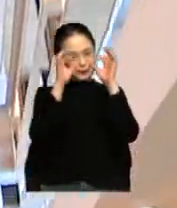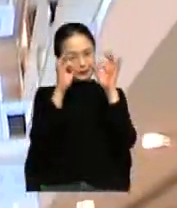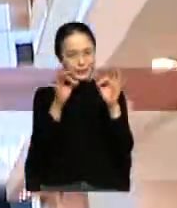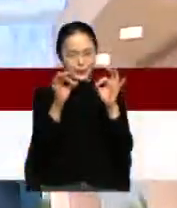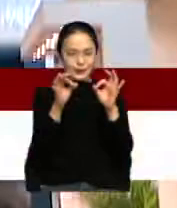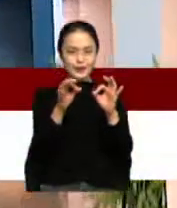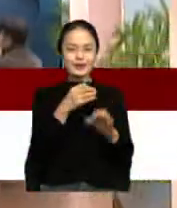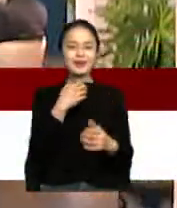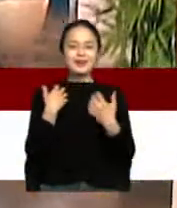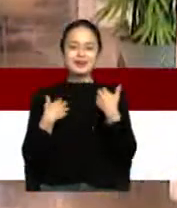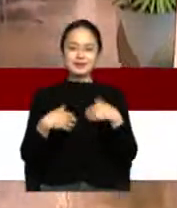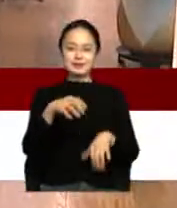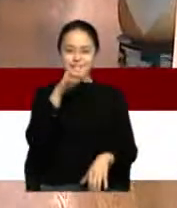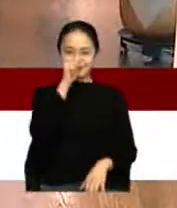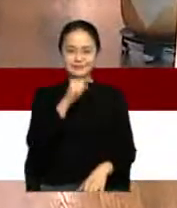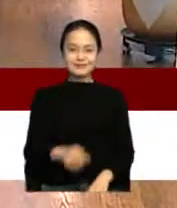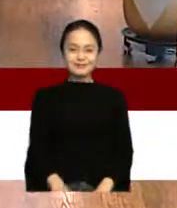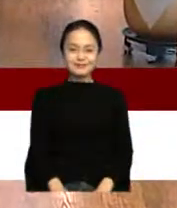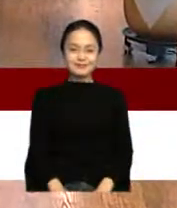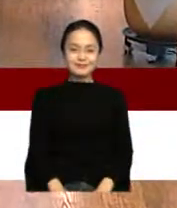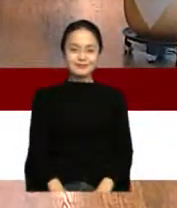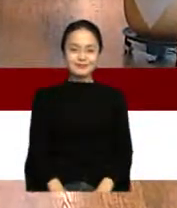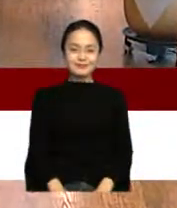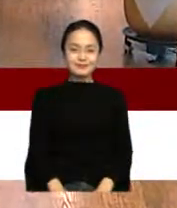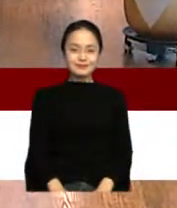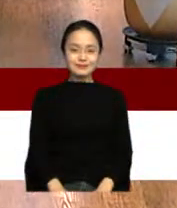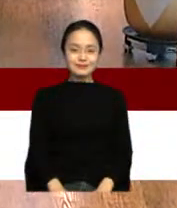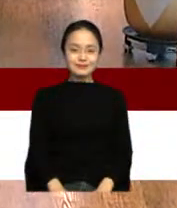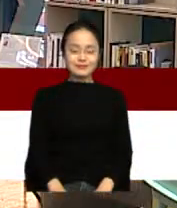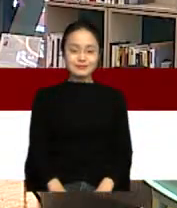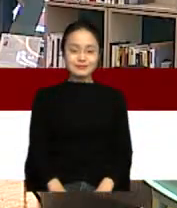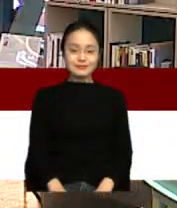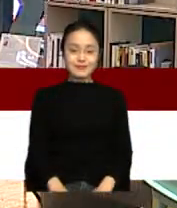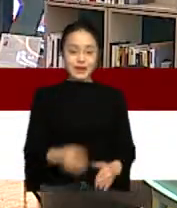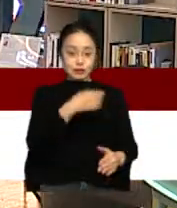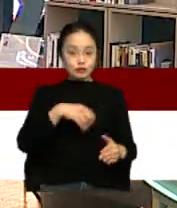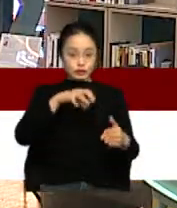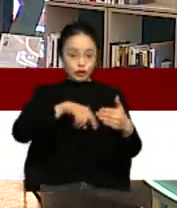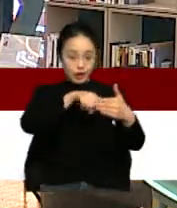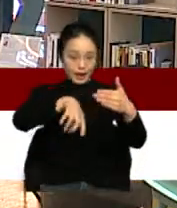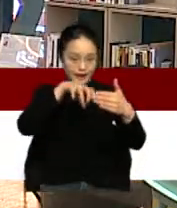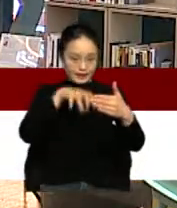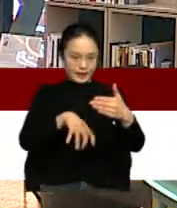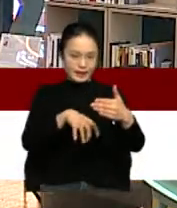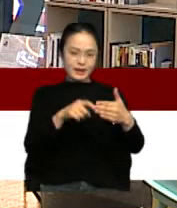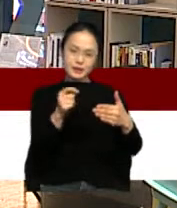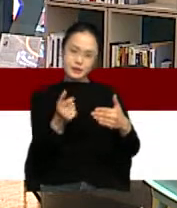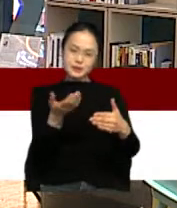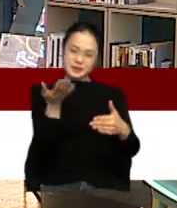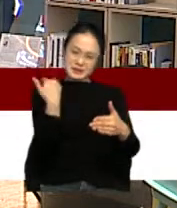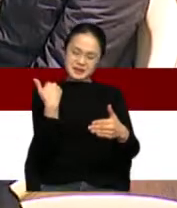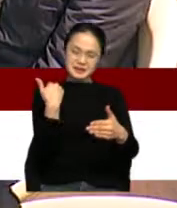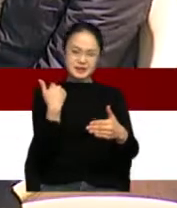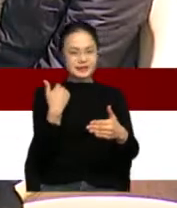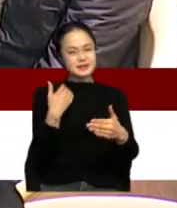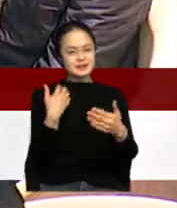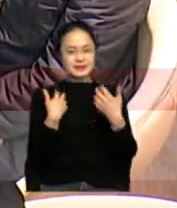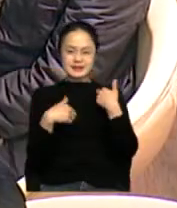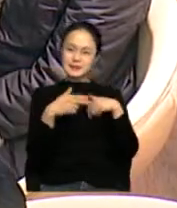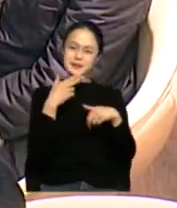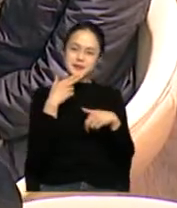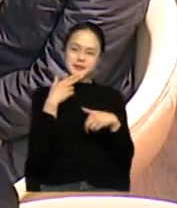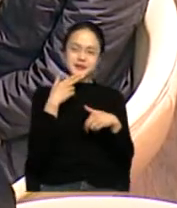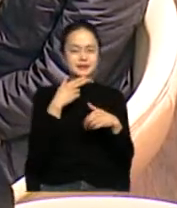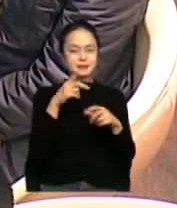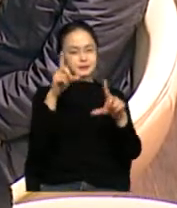틀에 박힌 공공기관의 이미지를 벗어나자는 취지로 조성했습니다. 여기에 민원인들이나 자원봉사자들의 구청 내 쉴